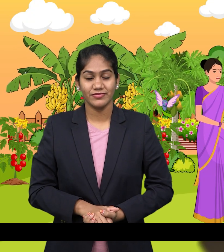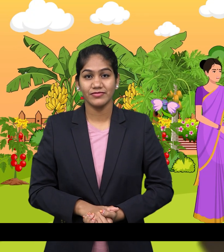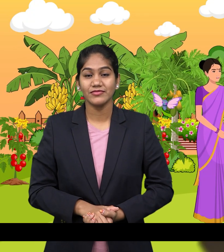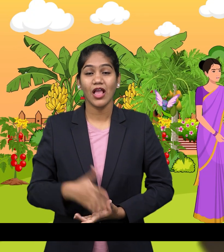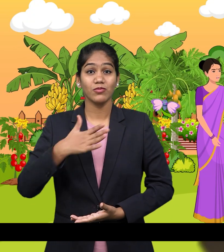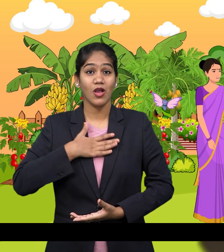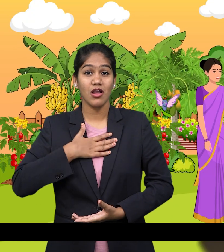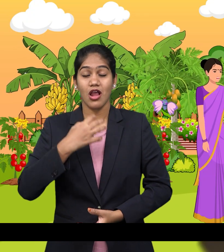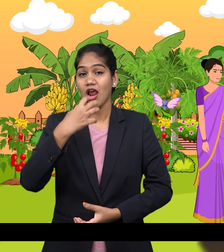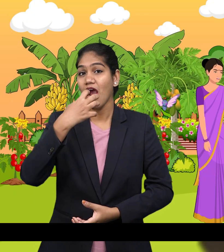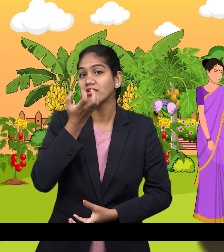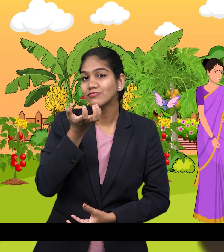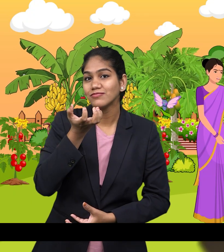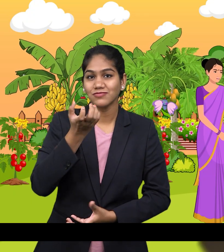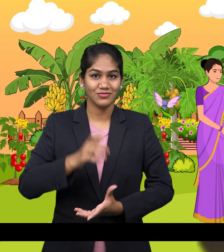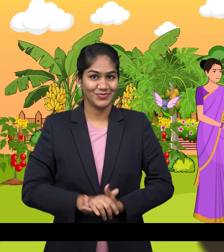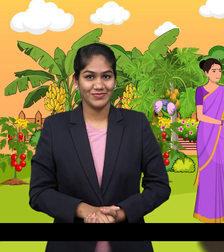अमरूद,